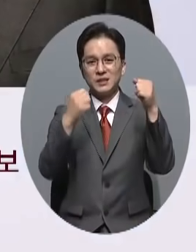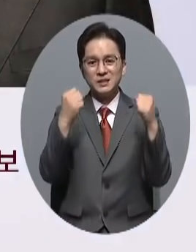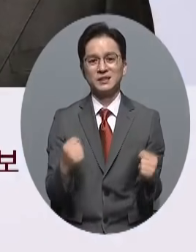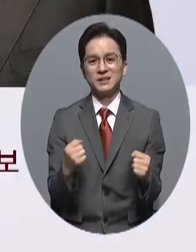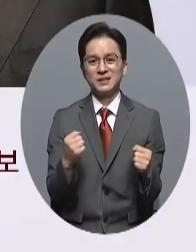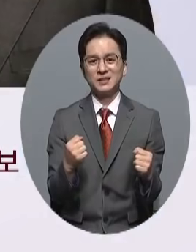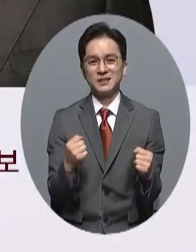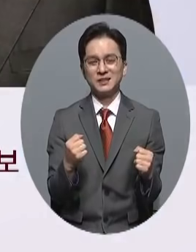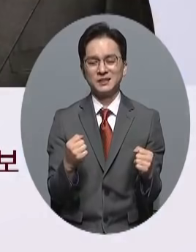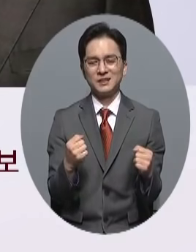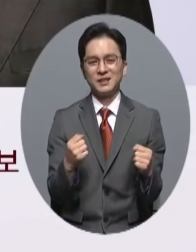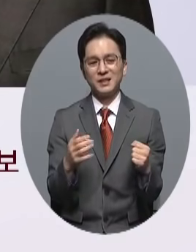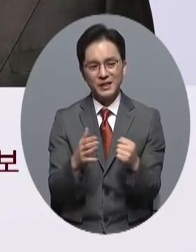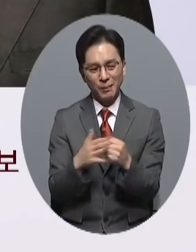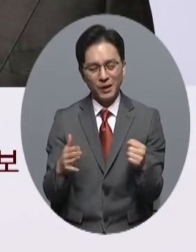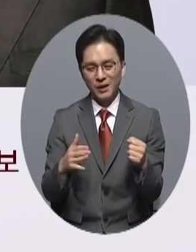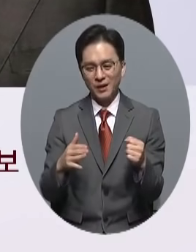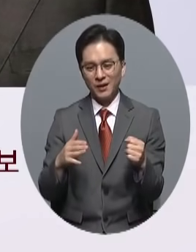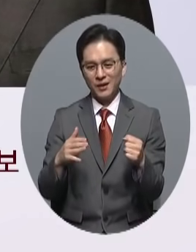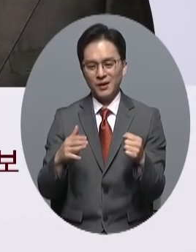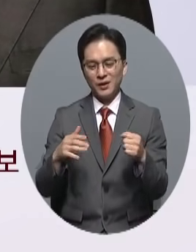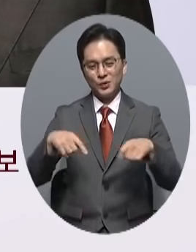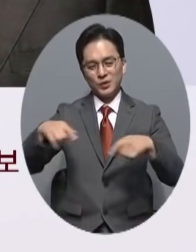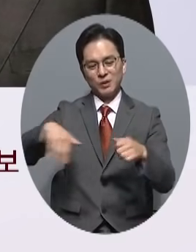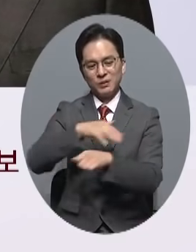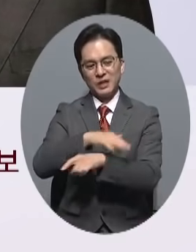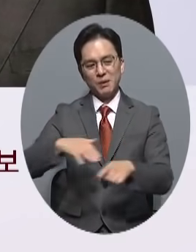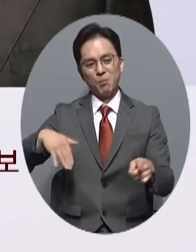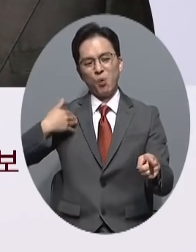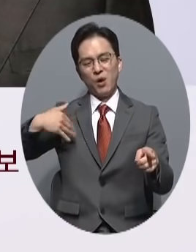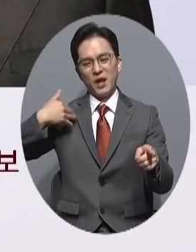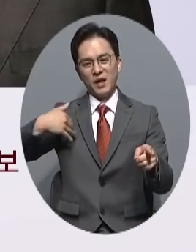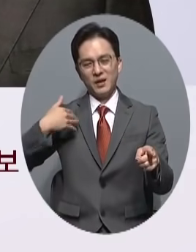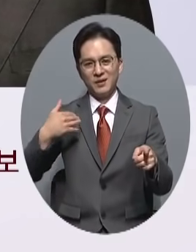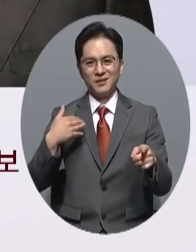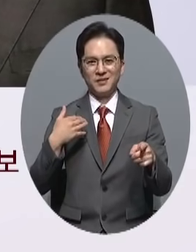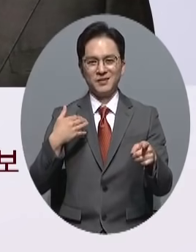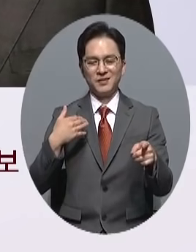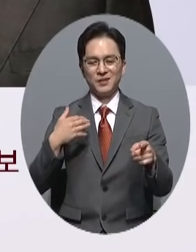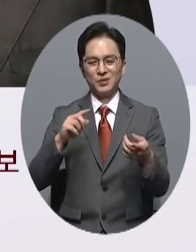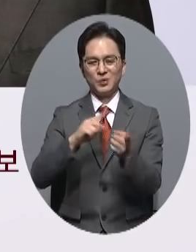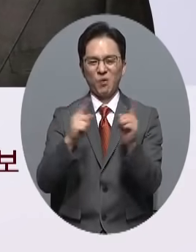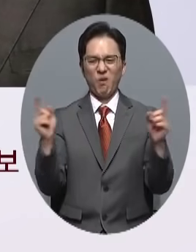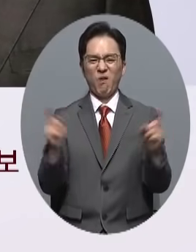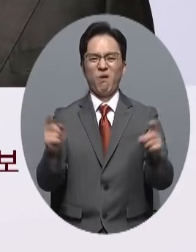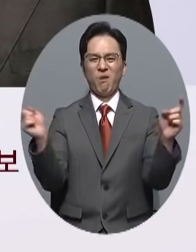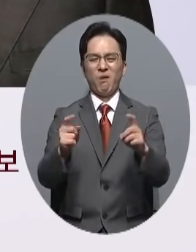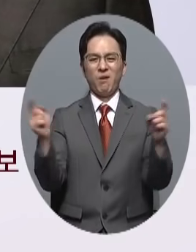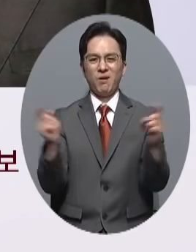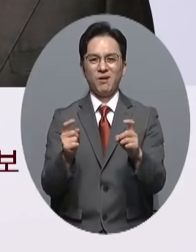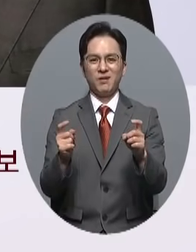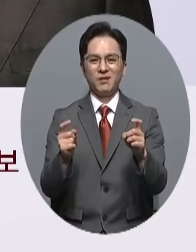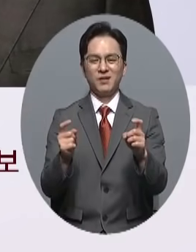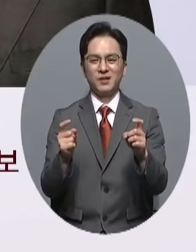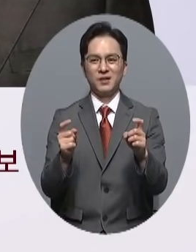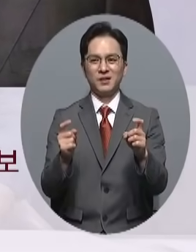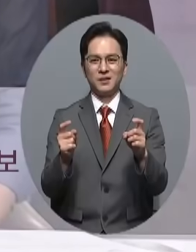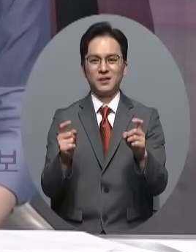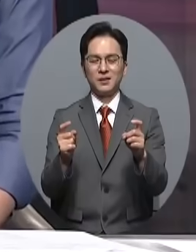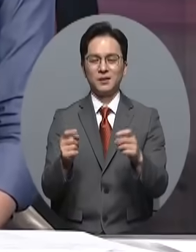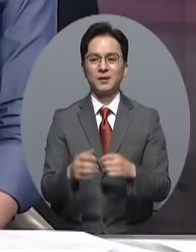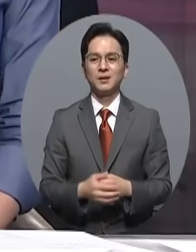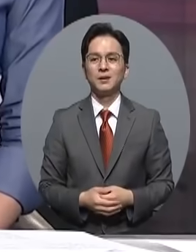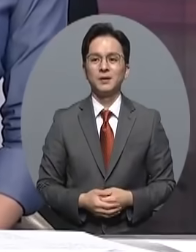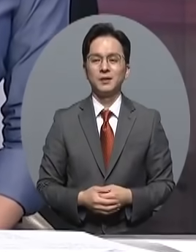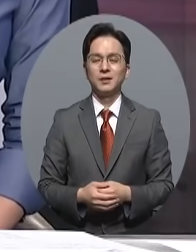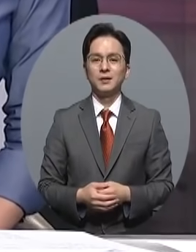두 분이 치열하긴 했지만 또 여유 있게 받았다. 이거는 예. 사이 싸움이기 때문이다 이렇게 생각합니다. 그렇군요. 자 최근 뭐 공약